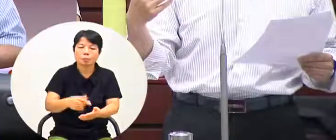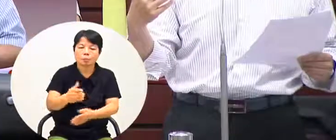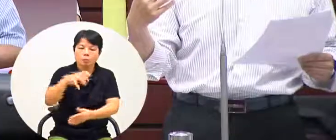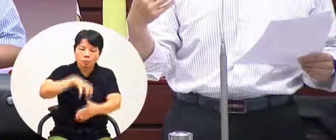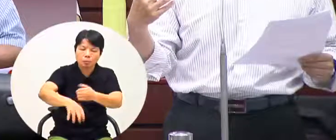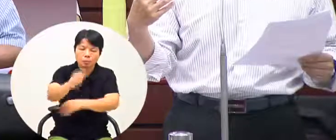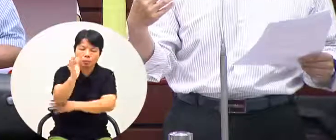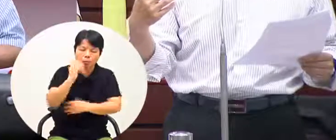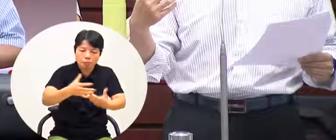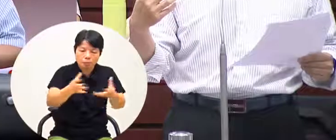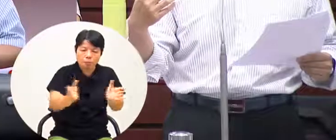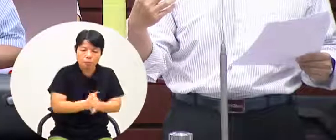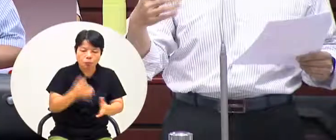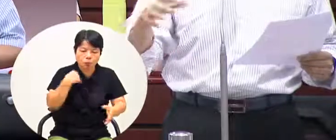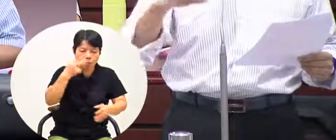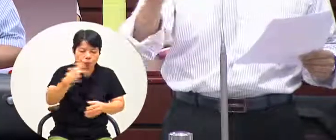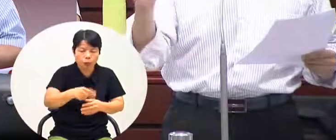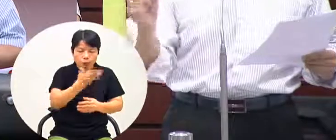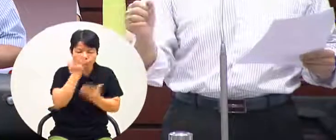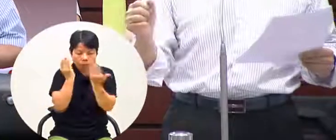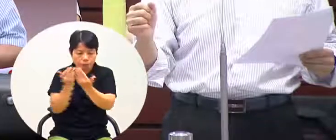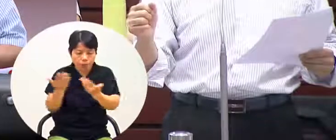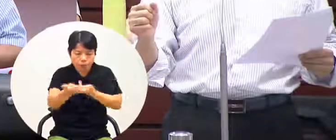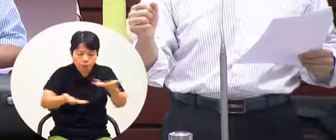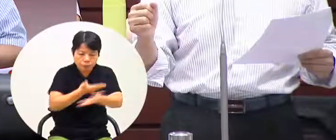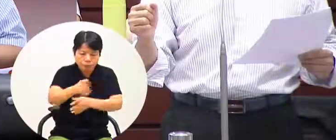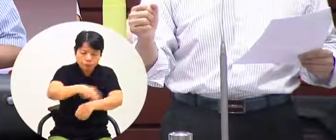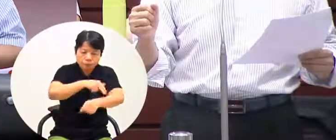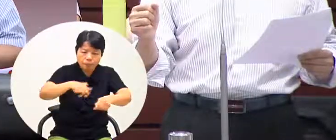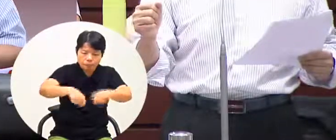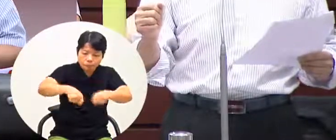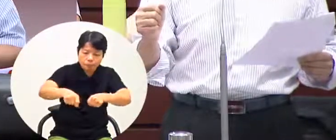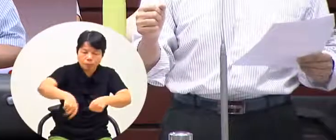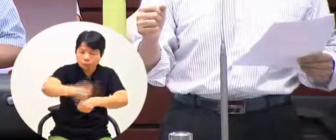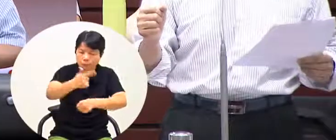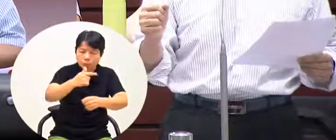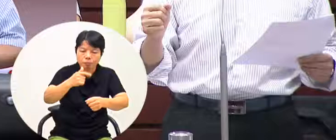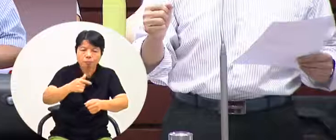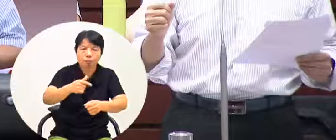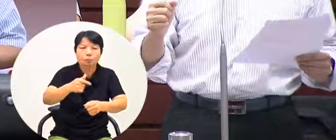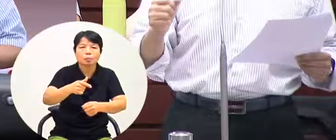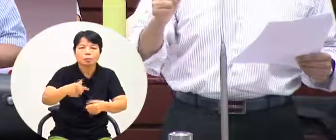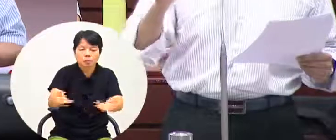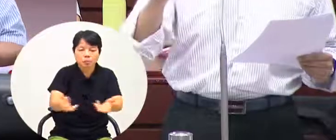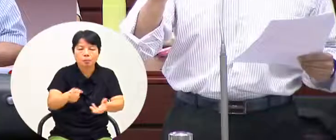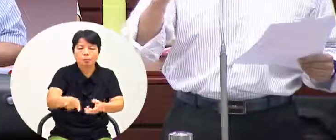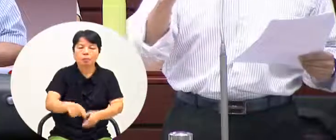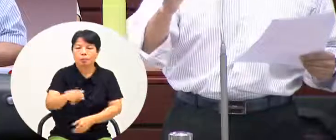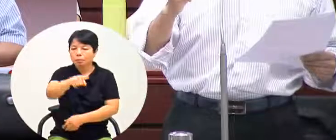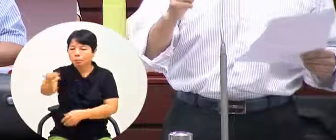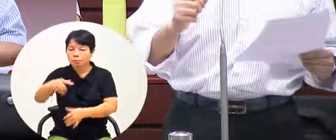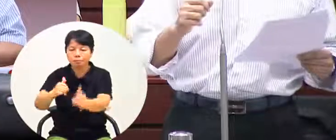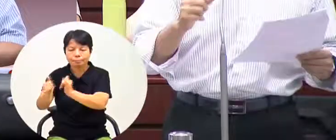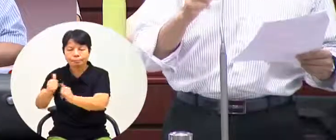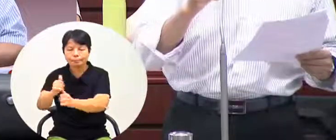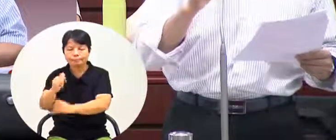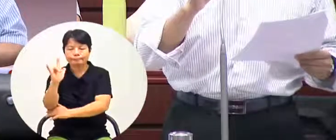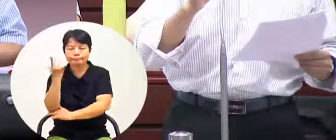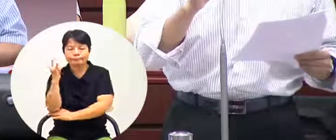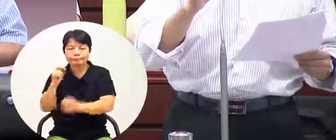这个计划通来做，因为这吼，大家我嘛知影讲电影期待已经足久啊，啊。另外，搁加一